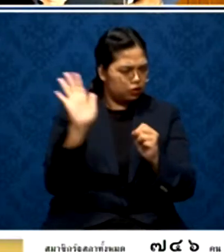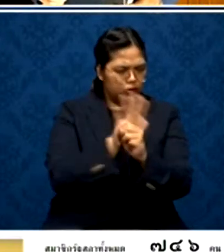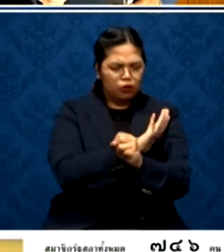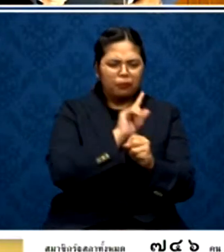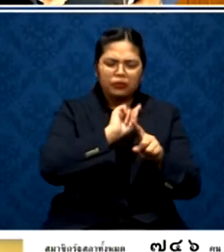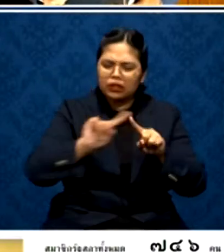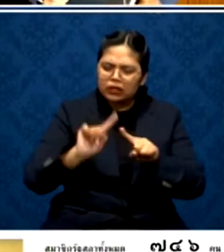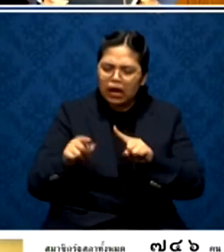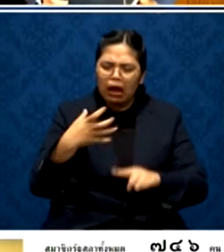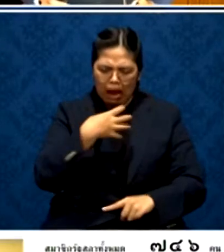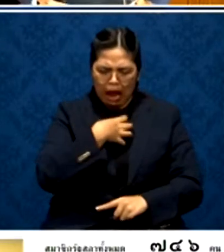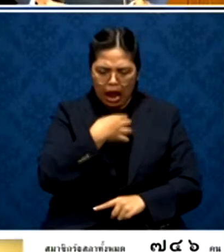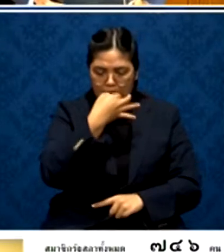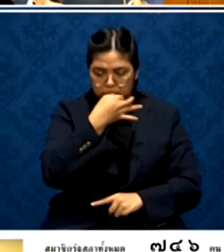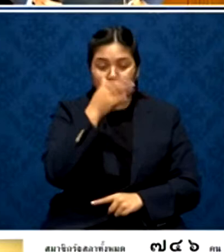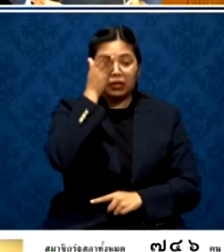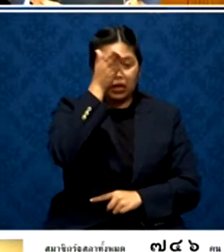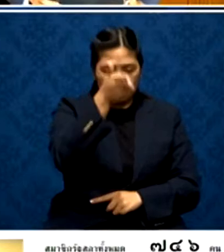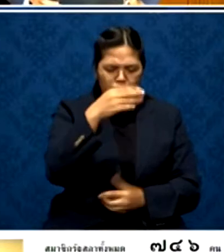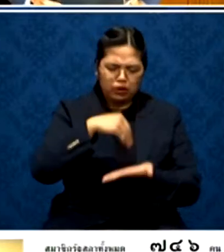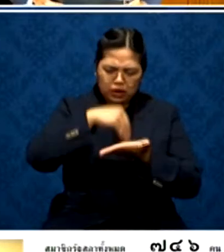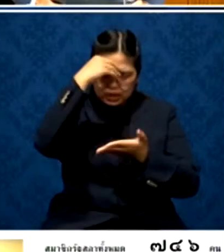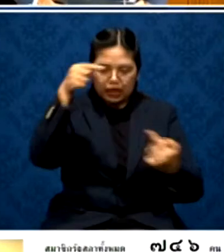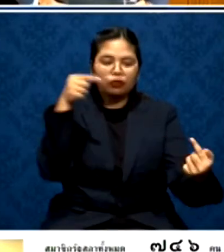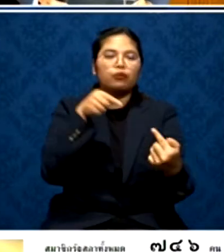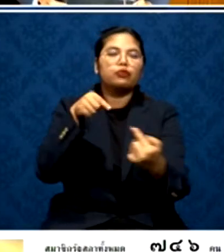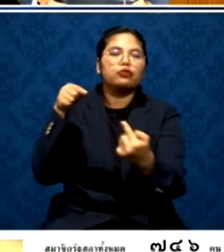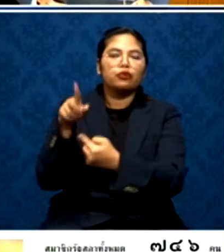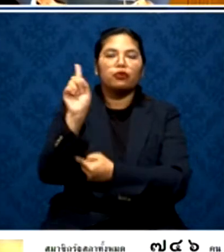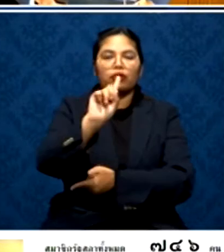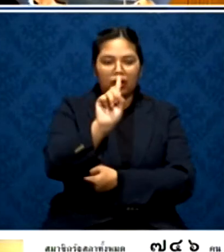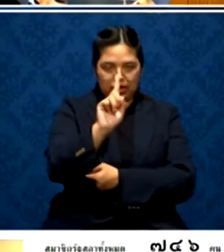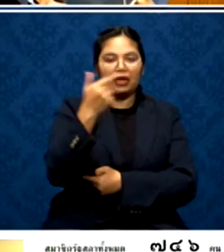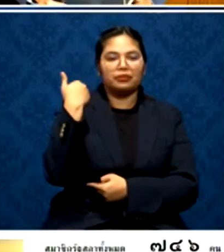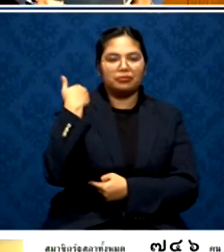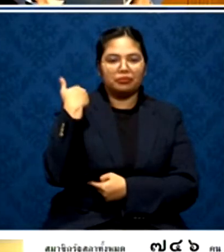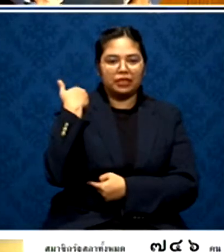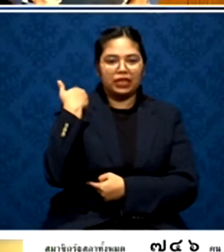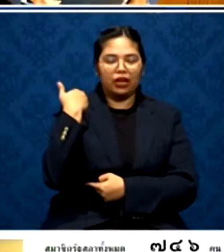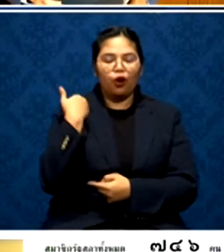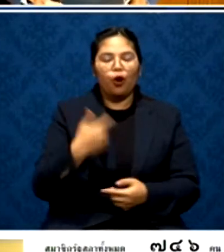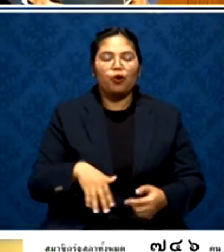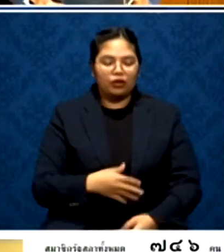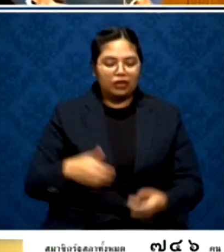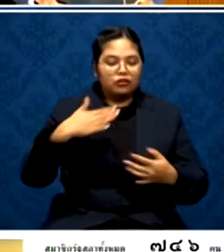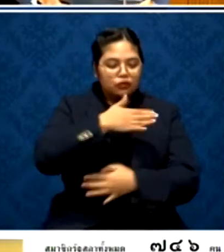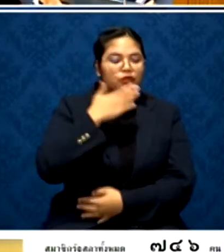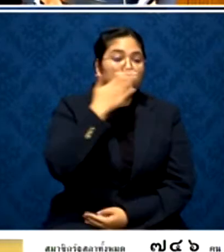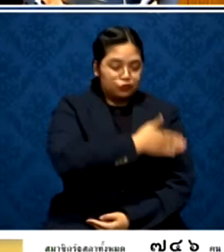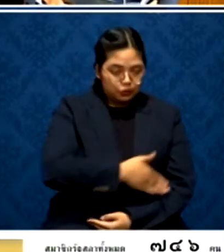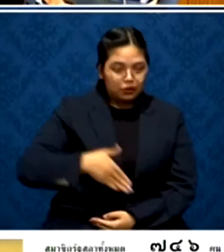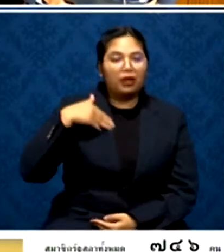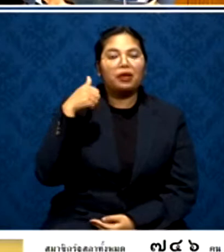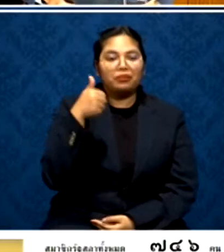าชีพรวมไปถึงการดูแลสุขภาพกายและสุขภาพใจของนักเรียนทุกคน